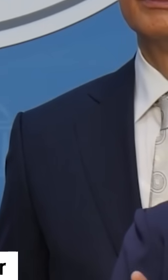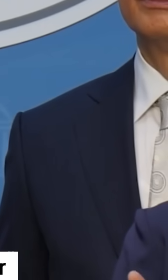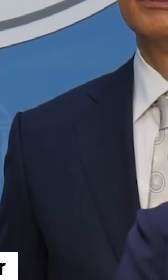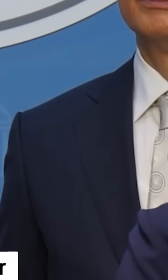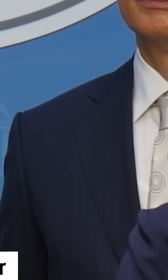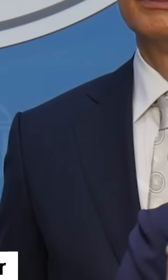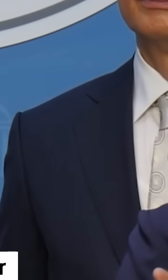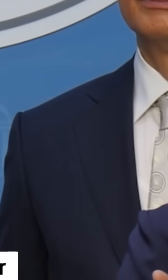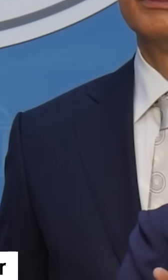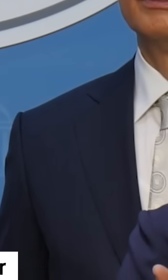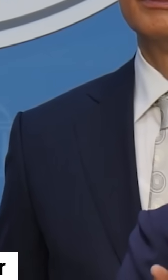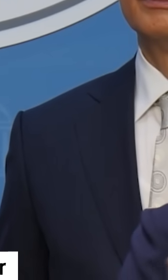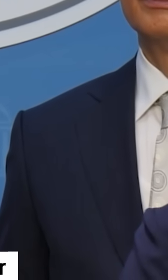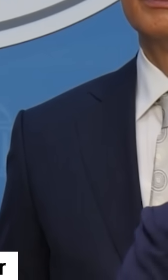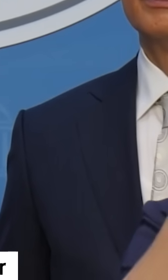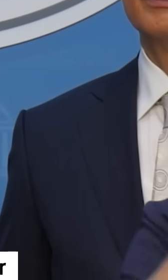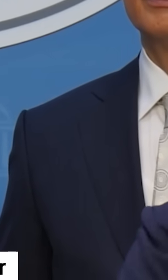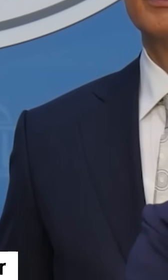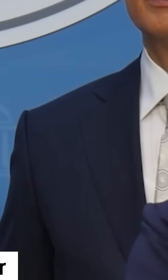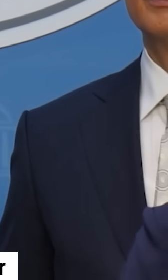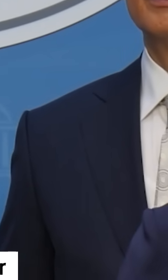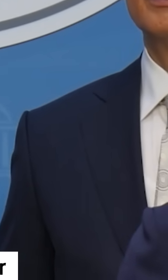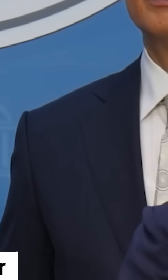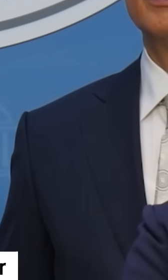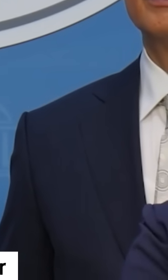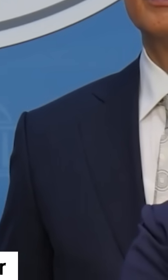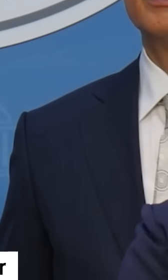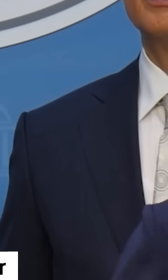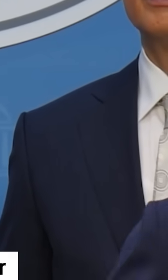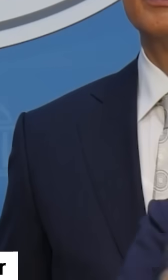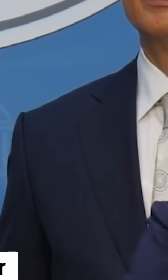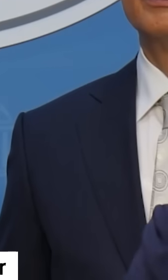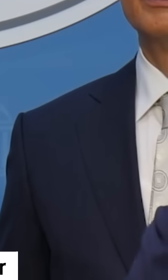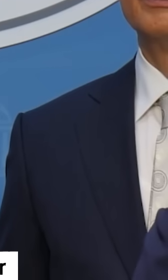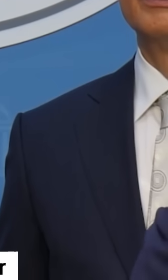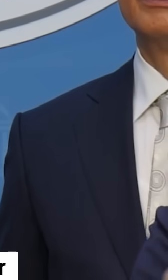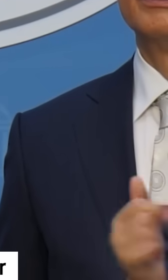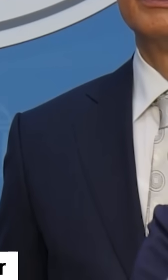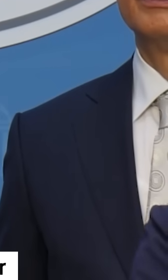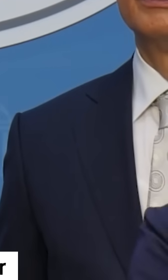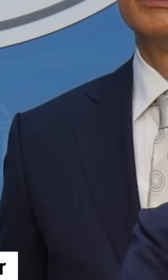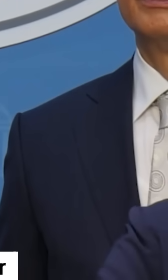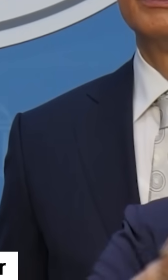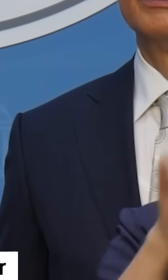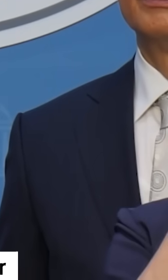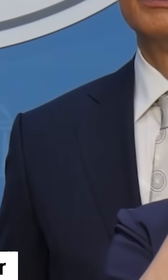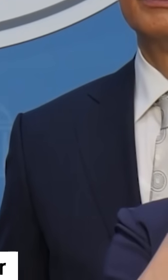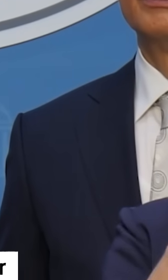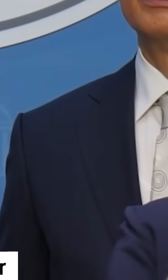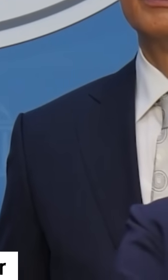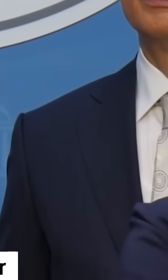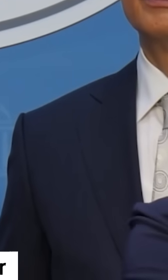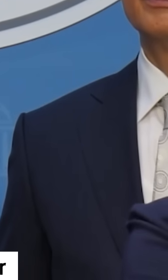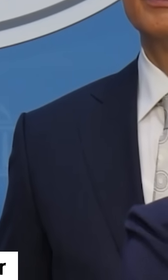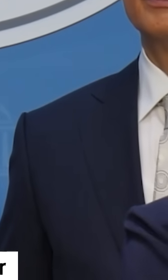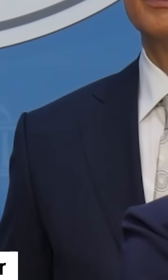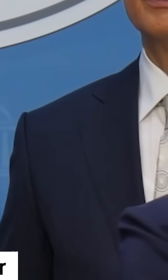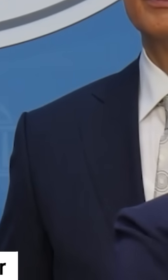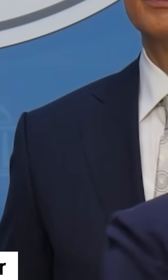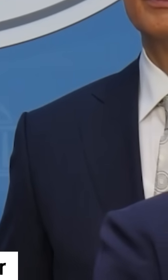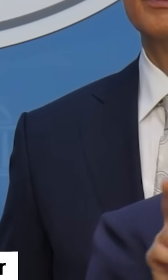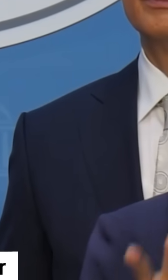날아가게 생겼습니다. 진짜로 우리가 국민을 위한 정치를 한다면 야당 대표는